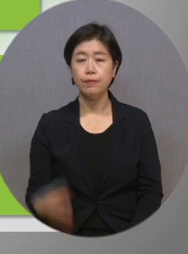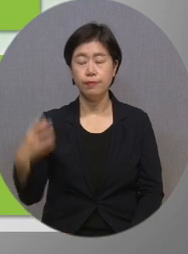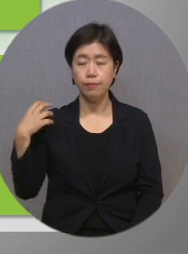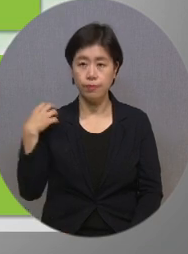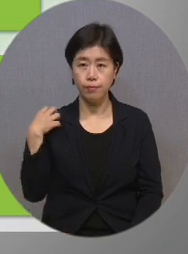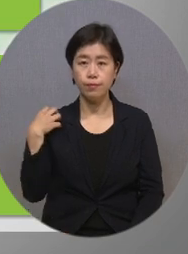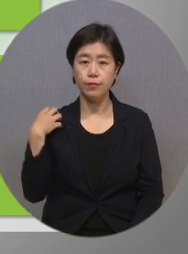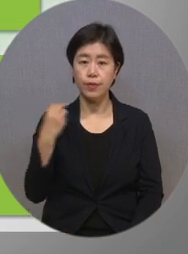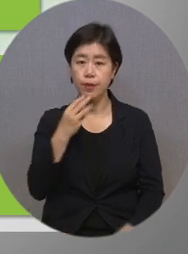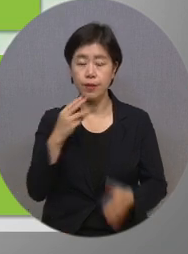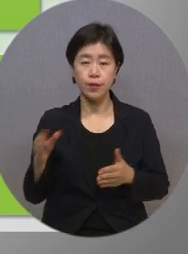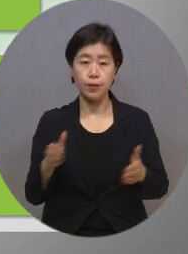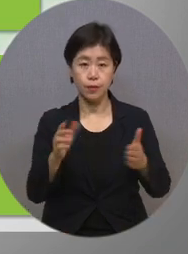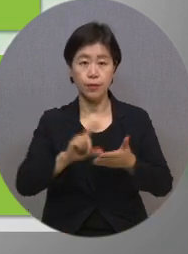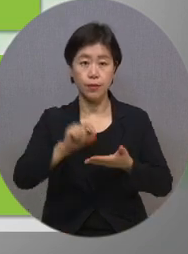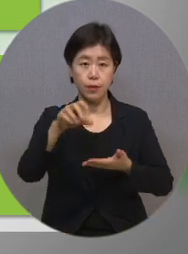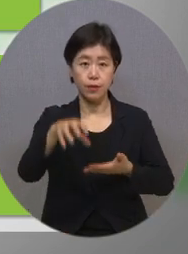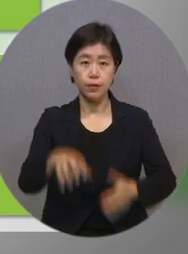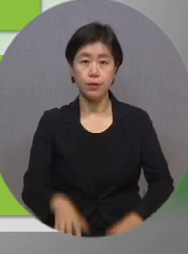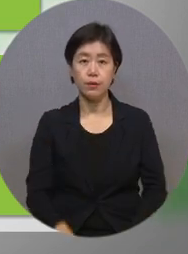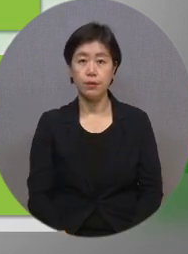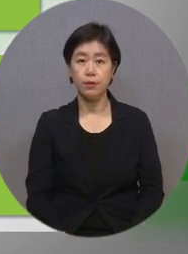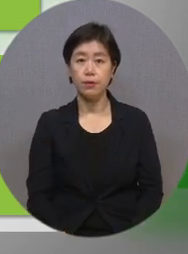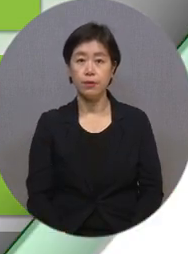담당 지사는 경기지사입니다.